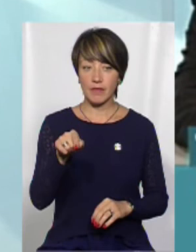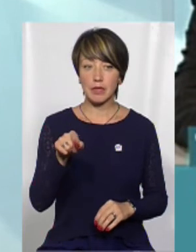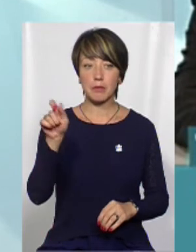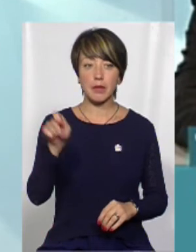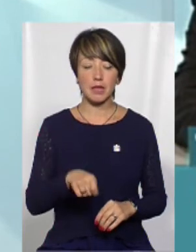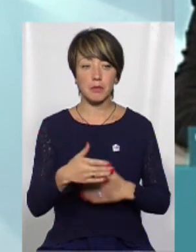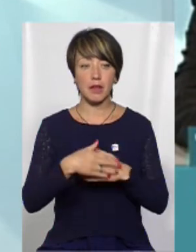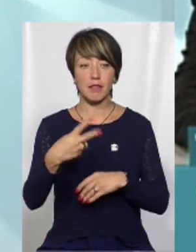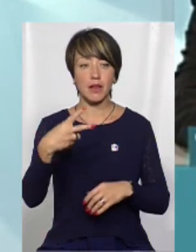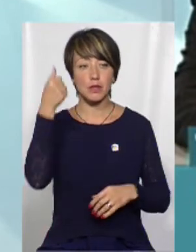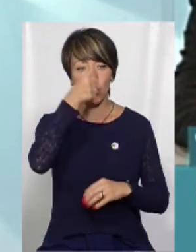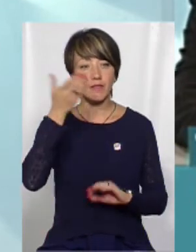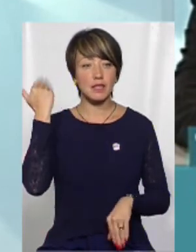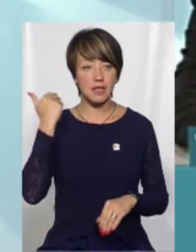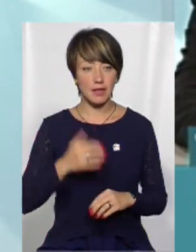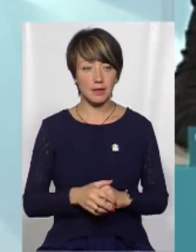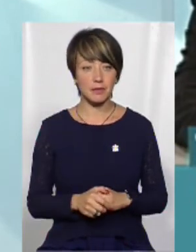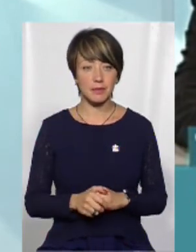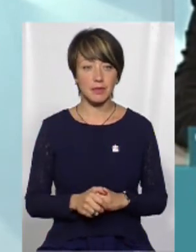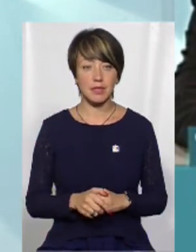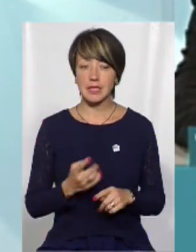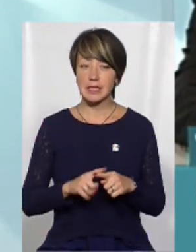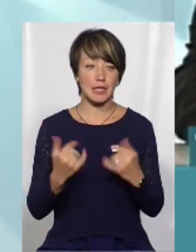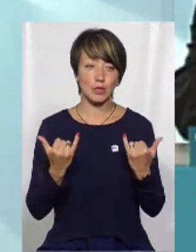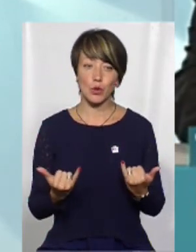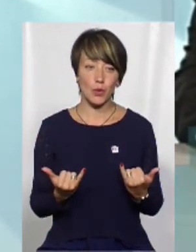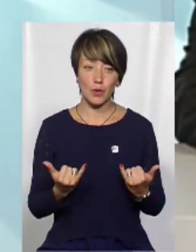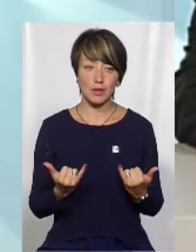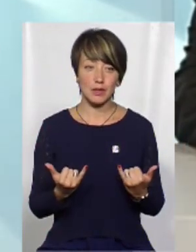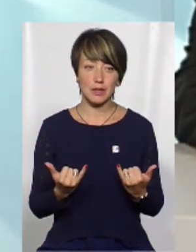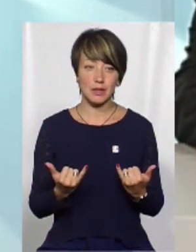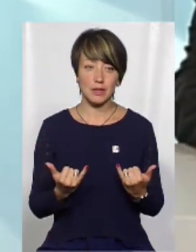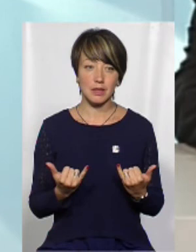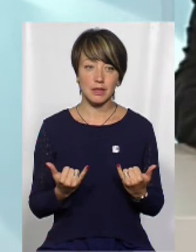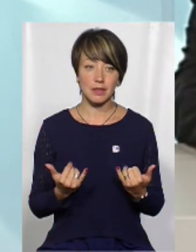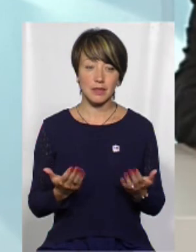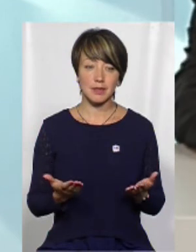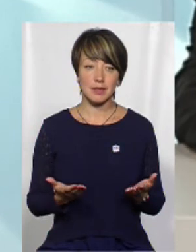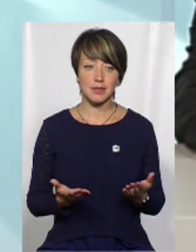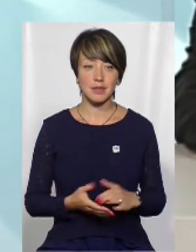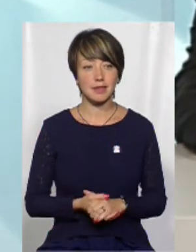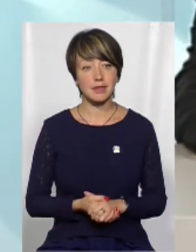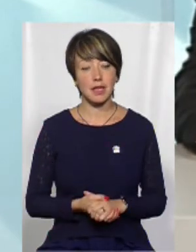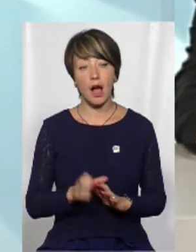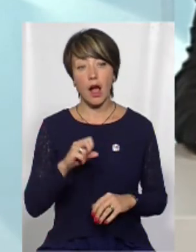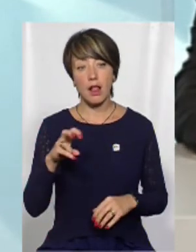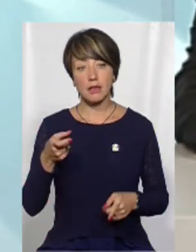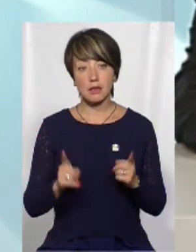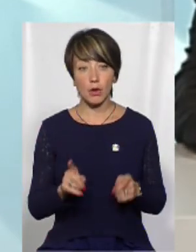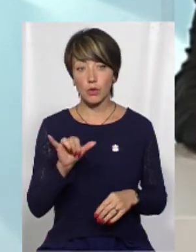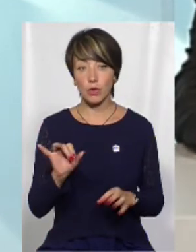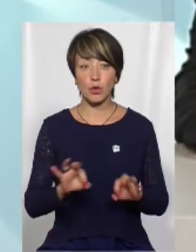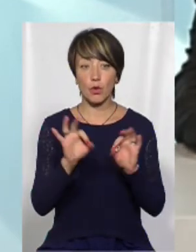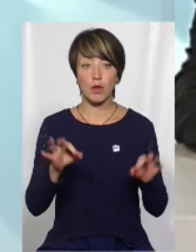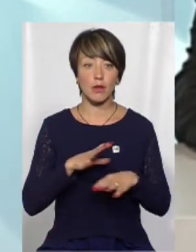сюди приблизно 20 років назад. C'est pas aujourd'hui. Це не сьогодні. Non, mais réellement, j'ai jamais eu de gros problèmes. Але насправді в нього ніколи